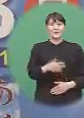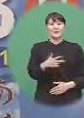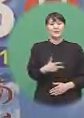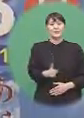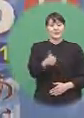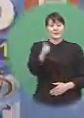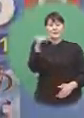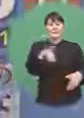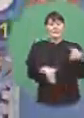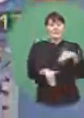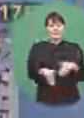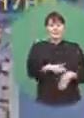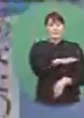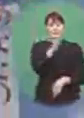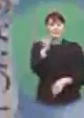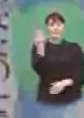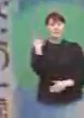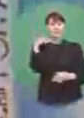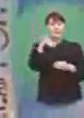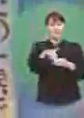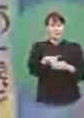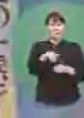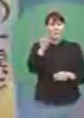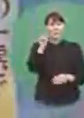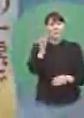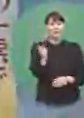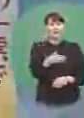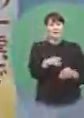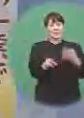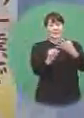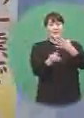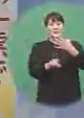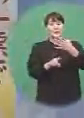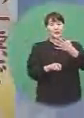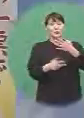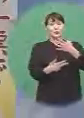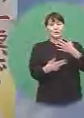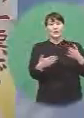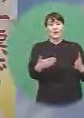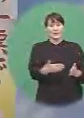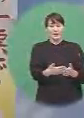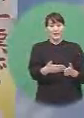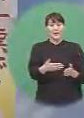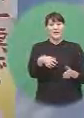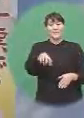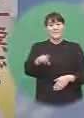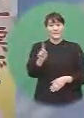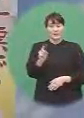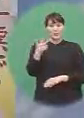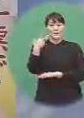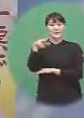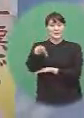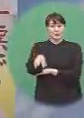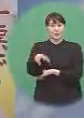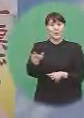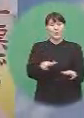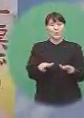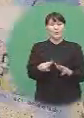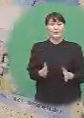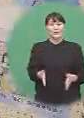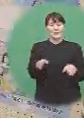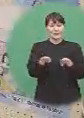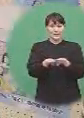市長選挙の記述前投票は明日から17日まで市役所本庁舎や各行政センター